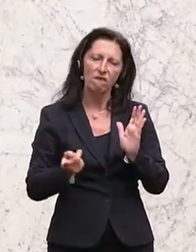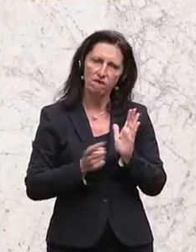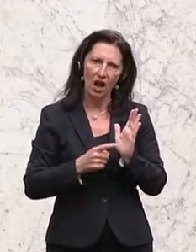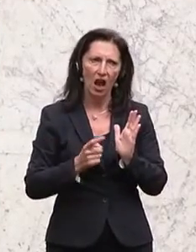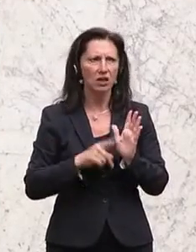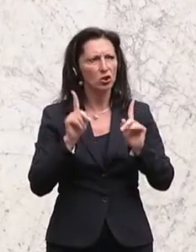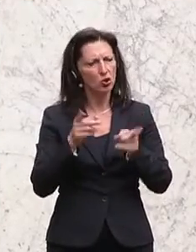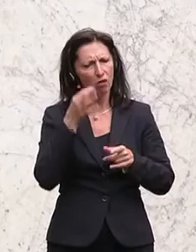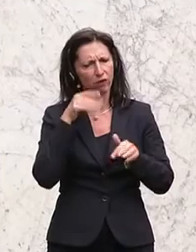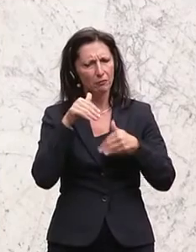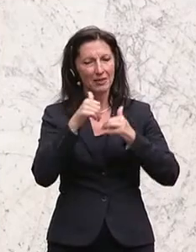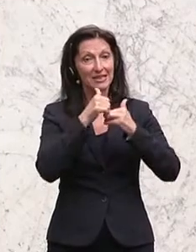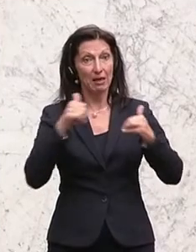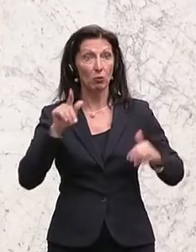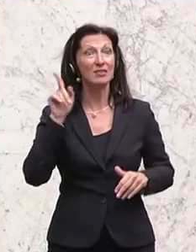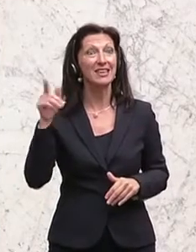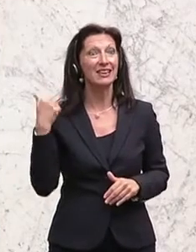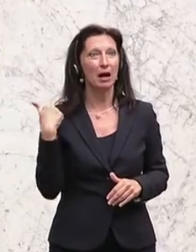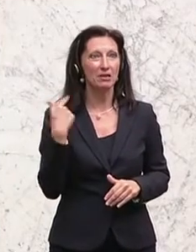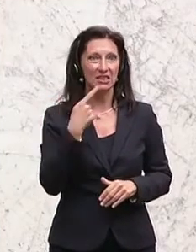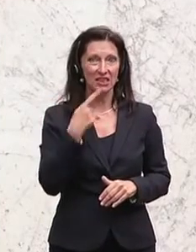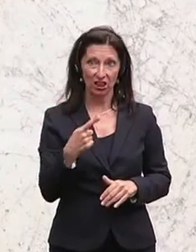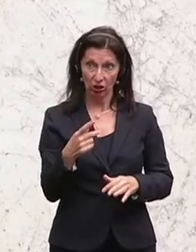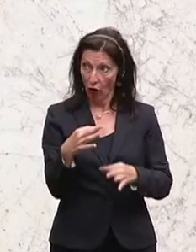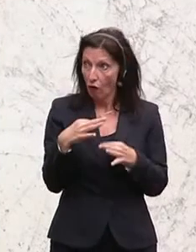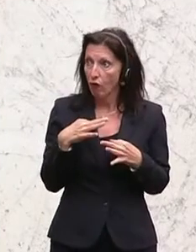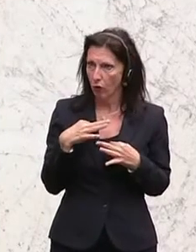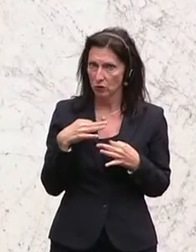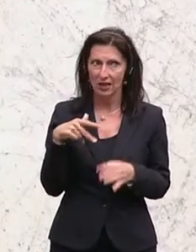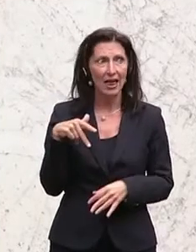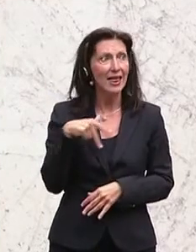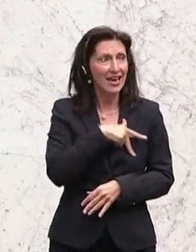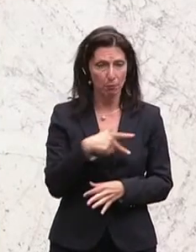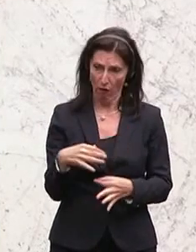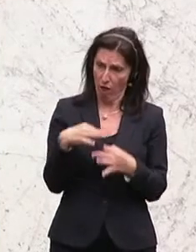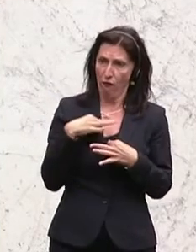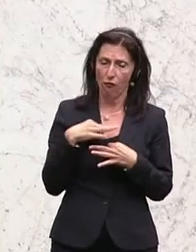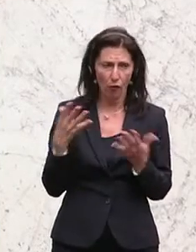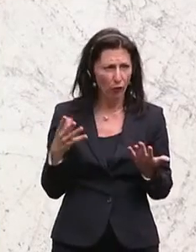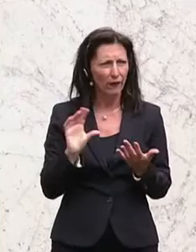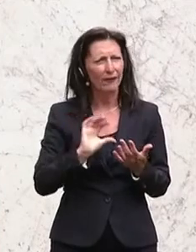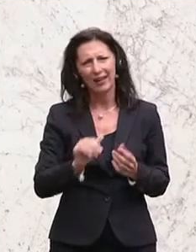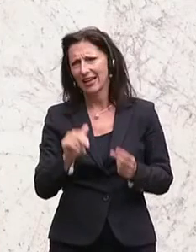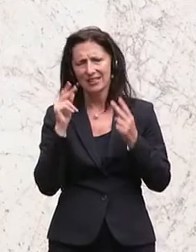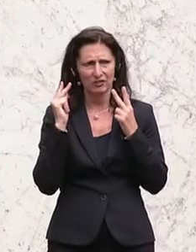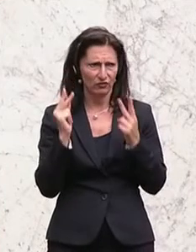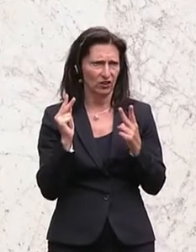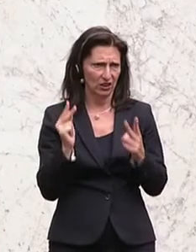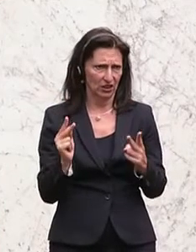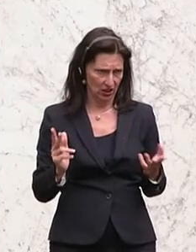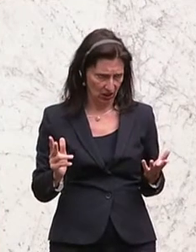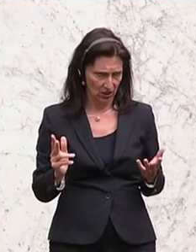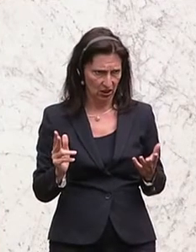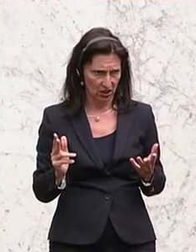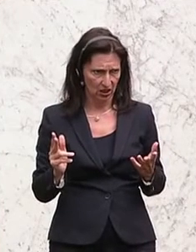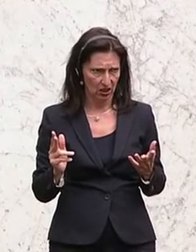gefordert. Und zwar mit den Worten: Für uns, für die SPÖ, ist es von größter Bedeutung, dass